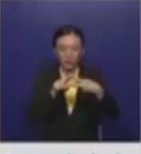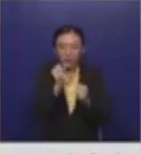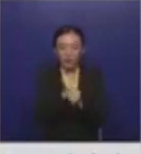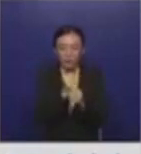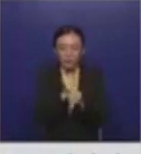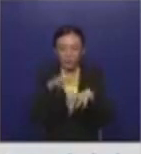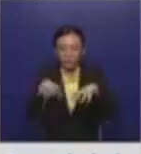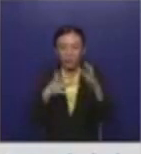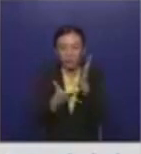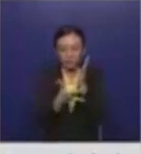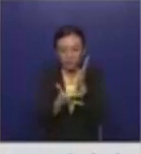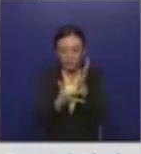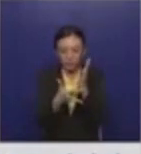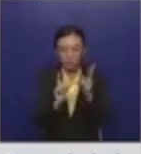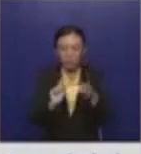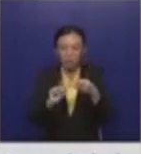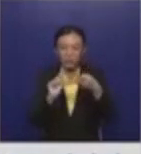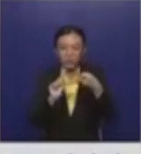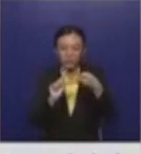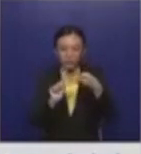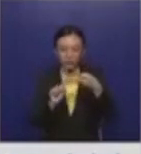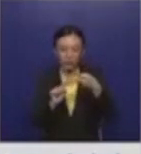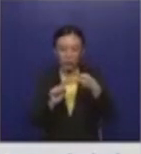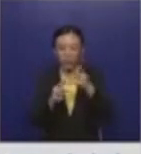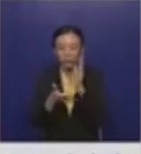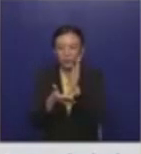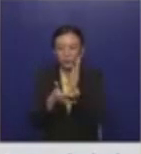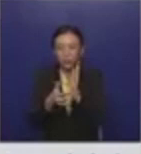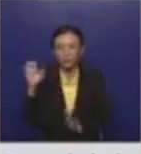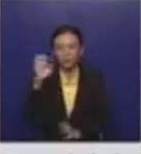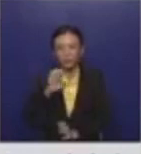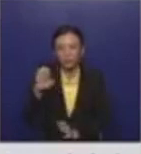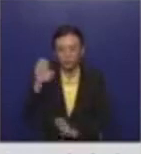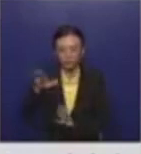กส์2เป็นผู้ประกอบการอิเล็กทรอนิกส์แพลตฟอร์ม